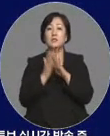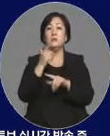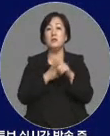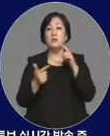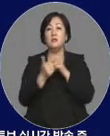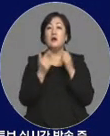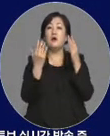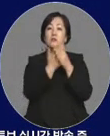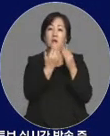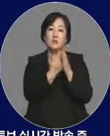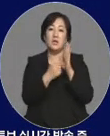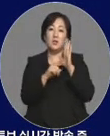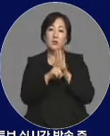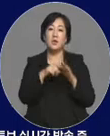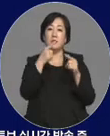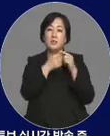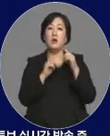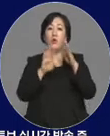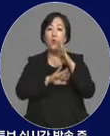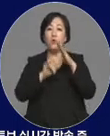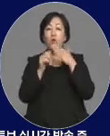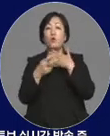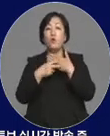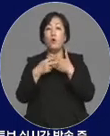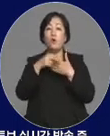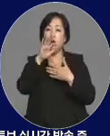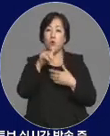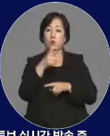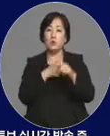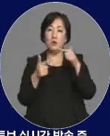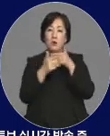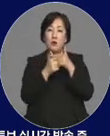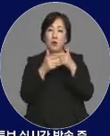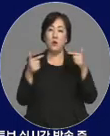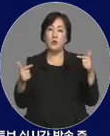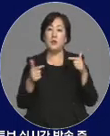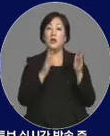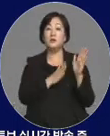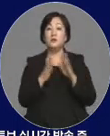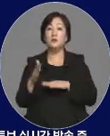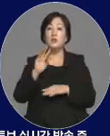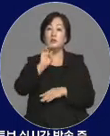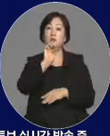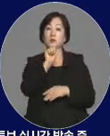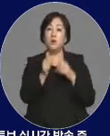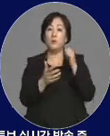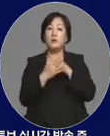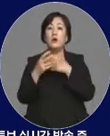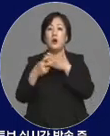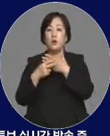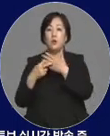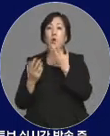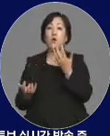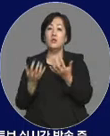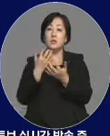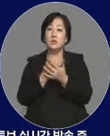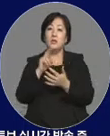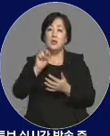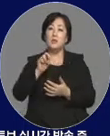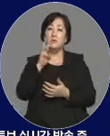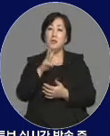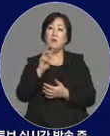위해 우선할 분야는 공공보건 기능 확대가 35.2%, 의료기관 유치가